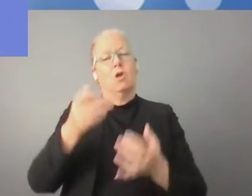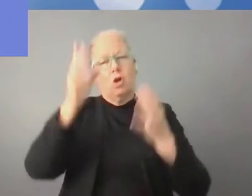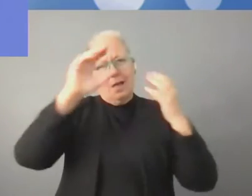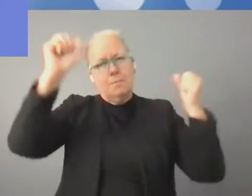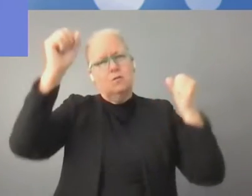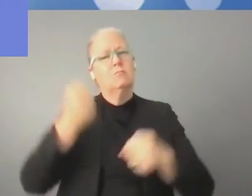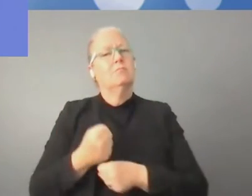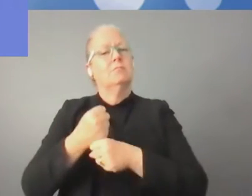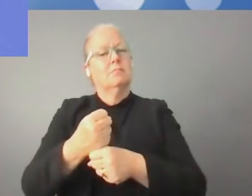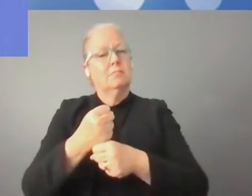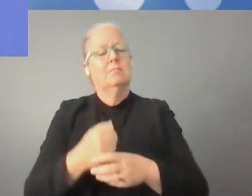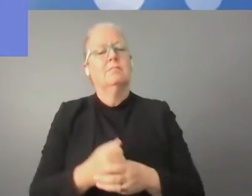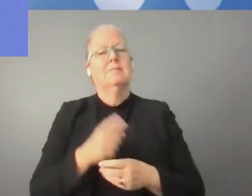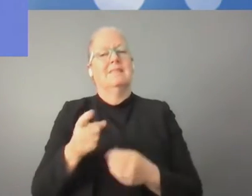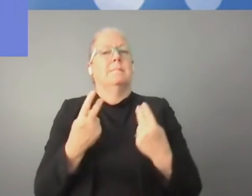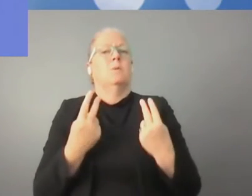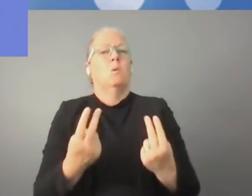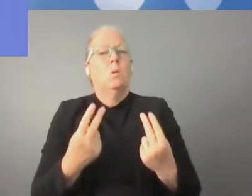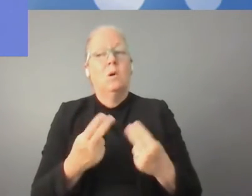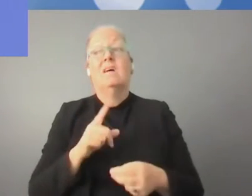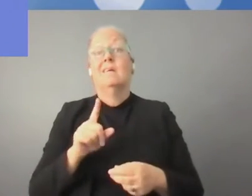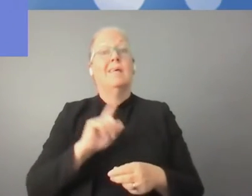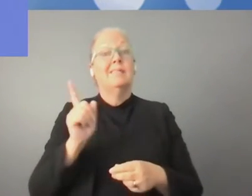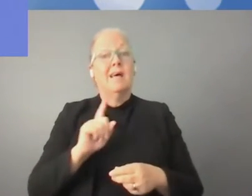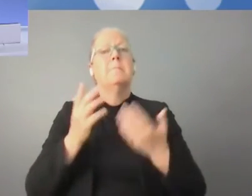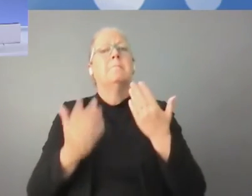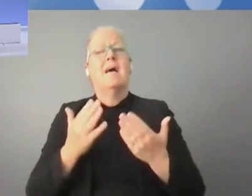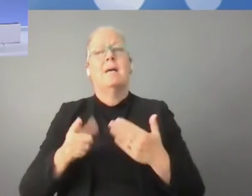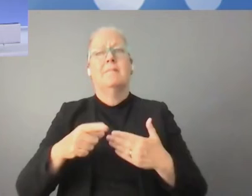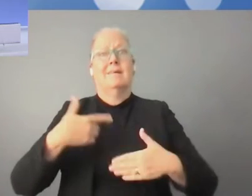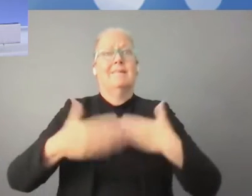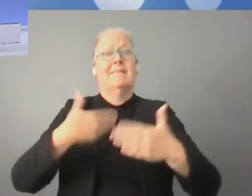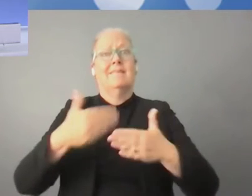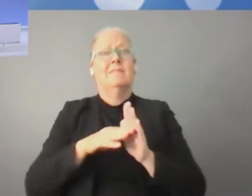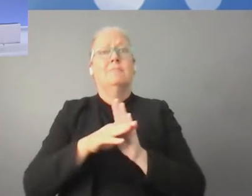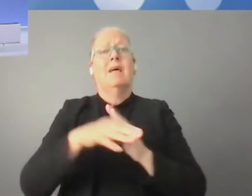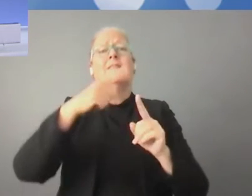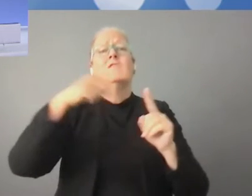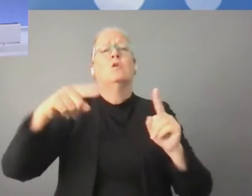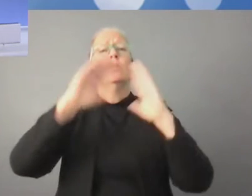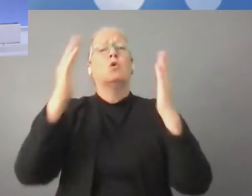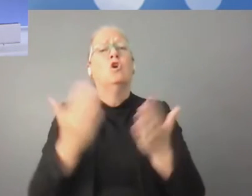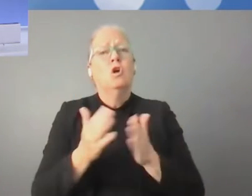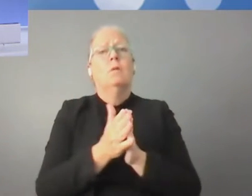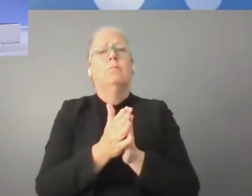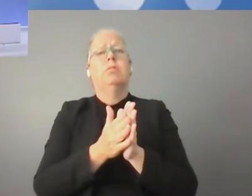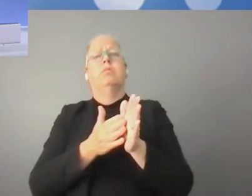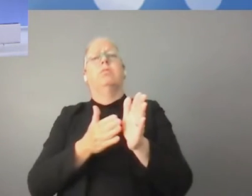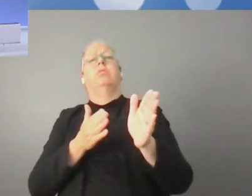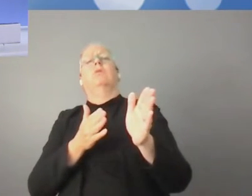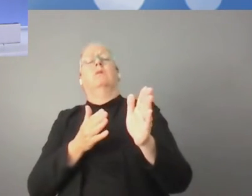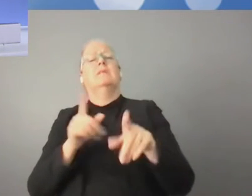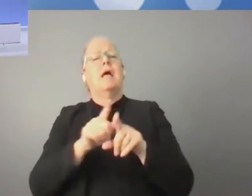И я вам благодарен, господин посол. Значит так, урегулирование показано, но мы не можем позволить себе